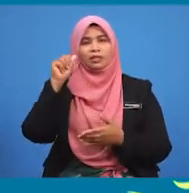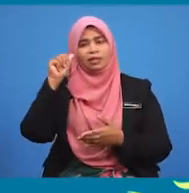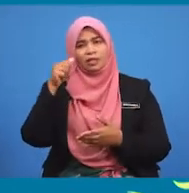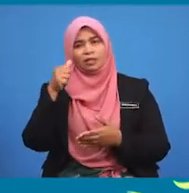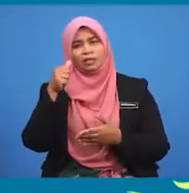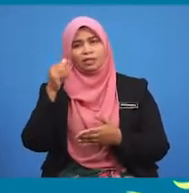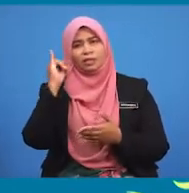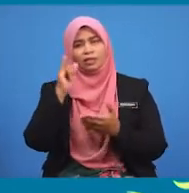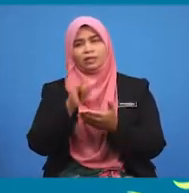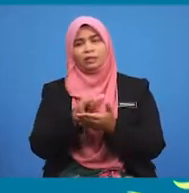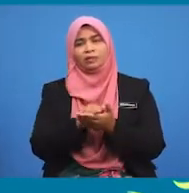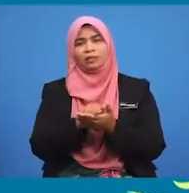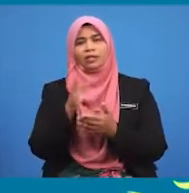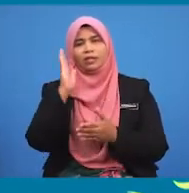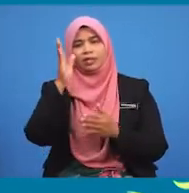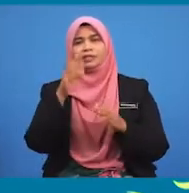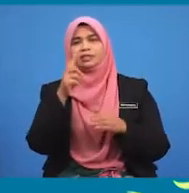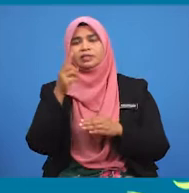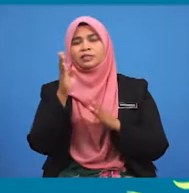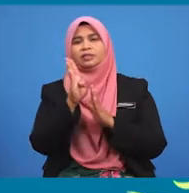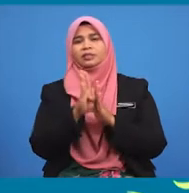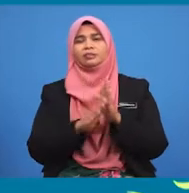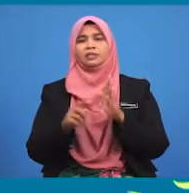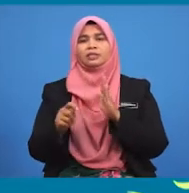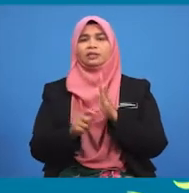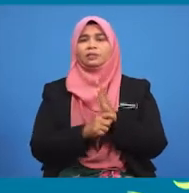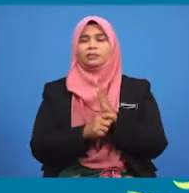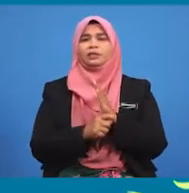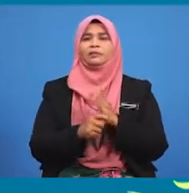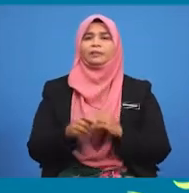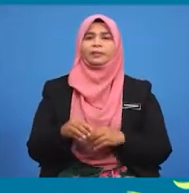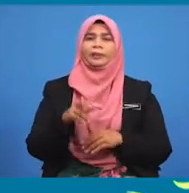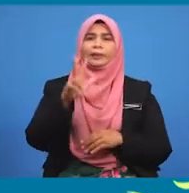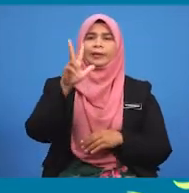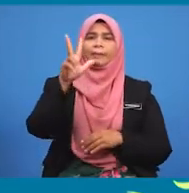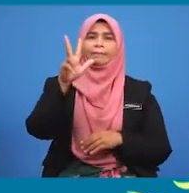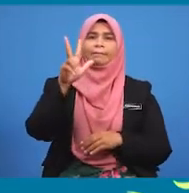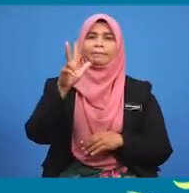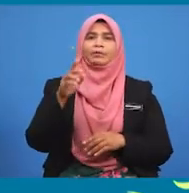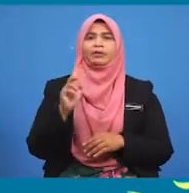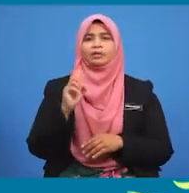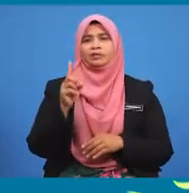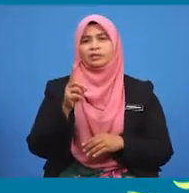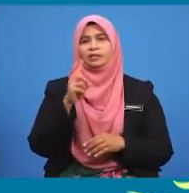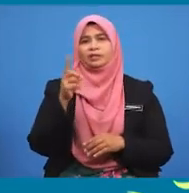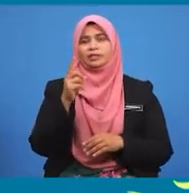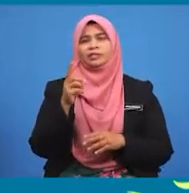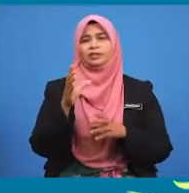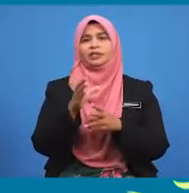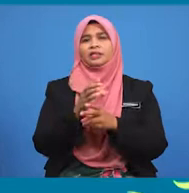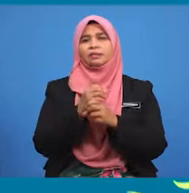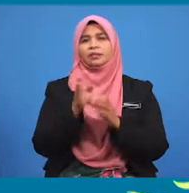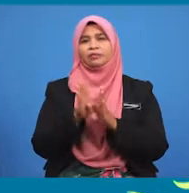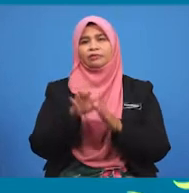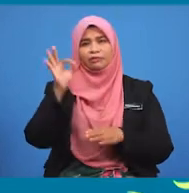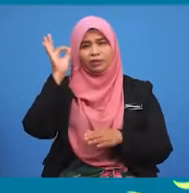dimiliki sentiasa akan bertambah dan tidak berkurang. Seterusnya, kita dapat berfikir dan mengingati Allah